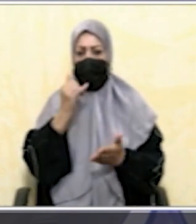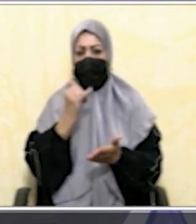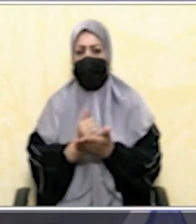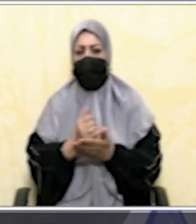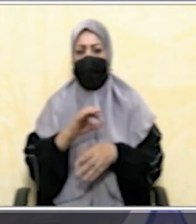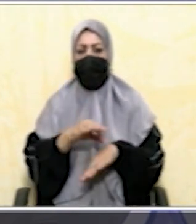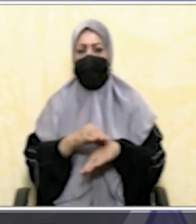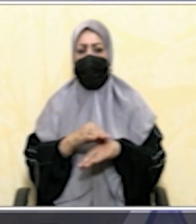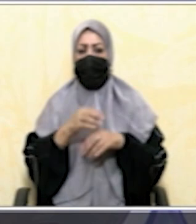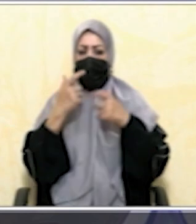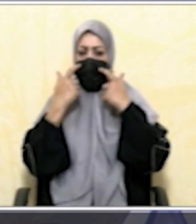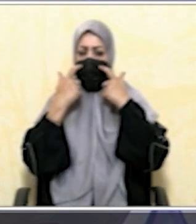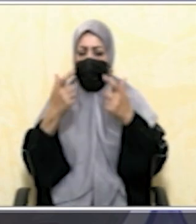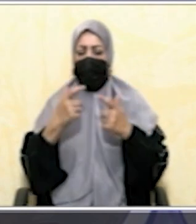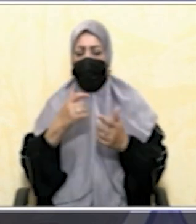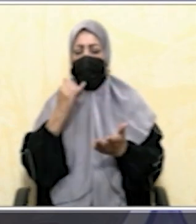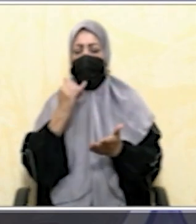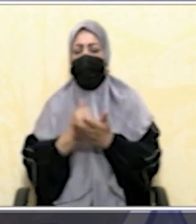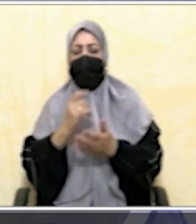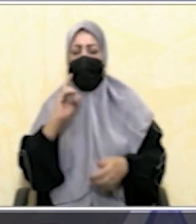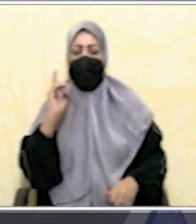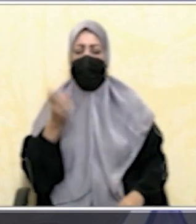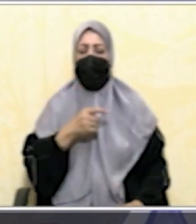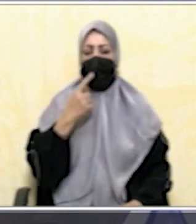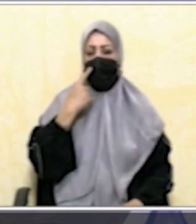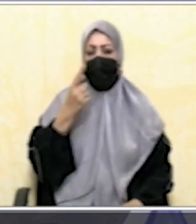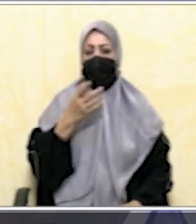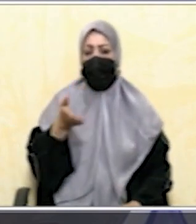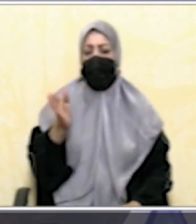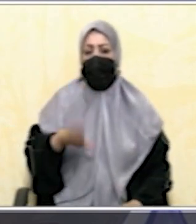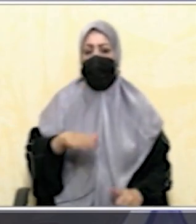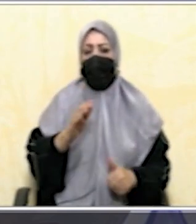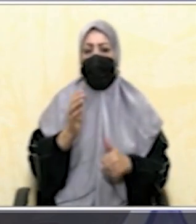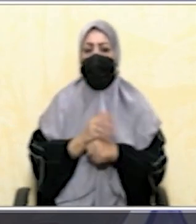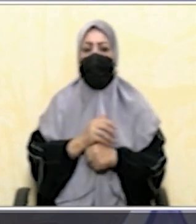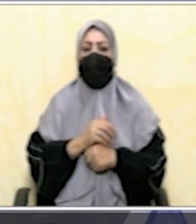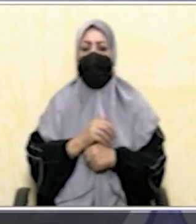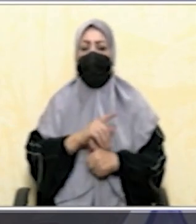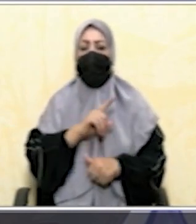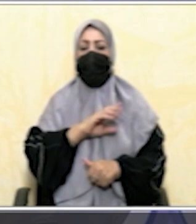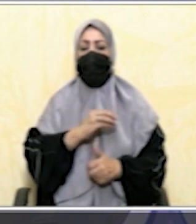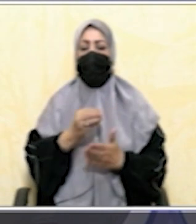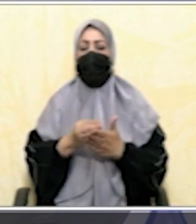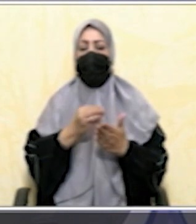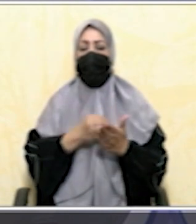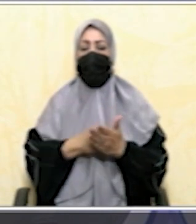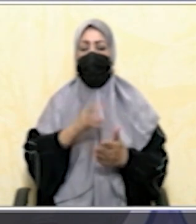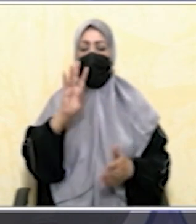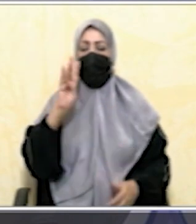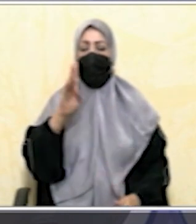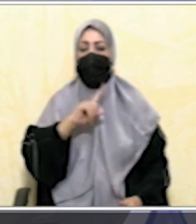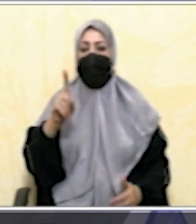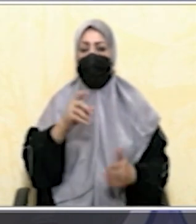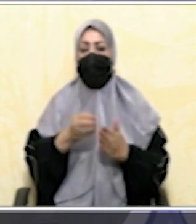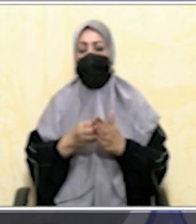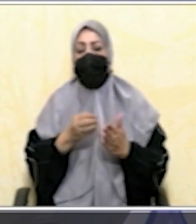يحرم المراه من المهر المؤخر المهر المؤخر يعطى اول ما يعطى من الديون المهر متاع المراه يعني قبل